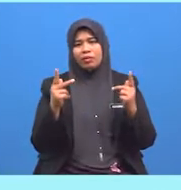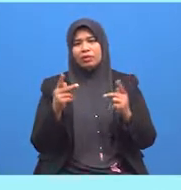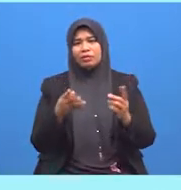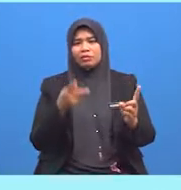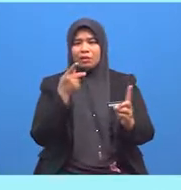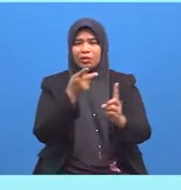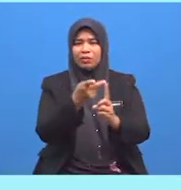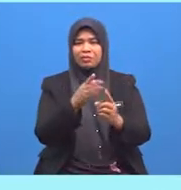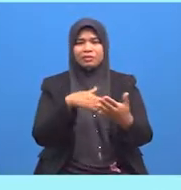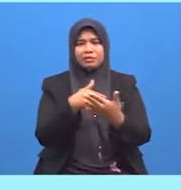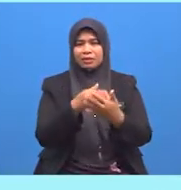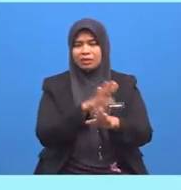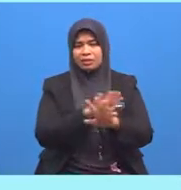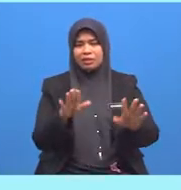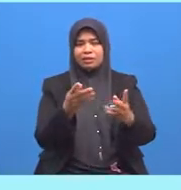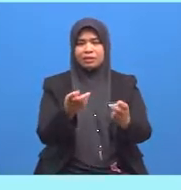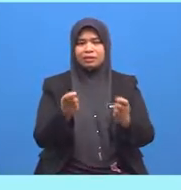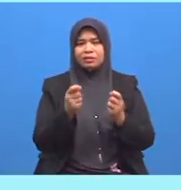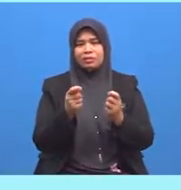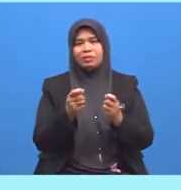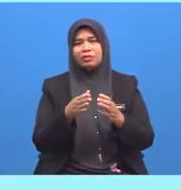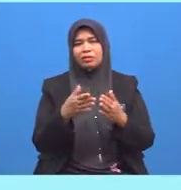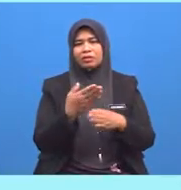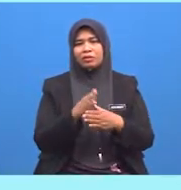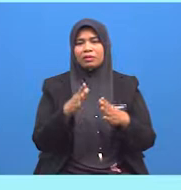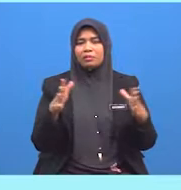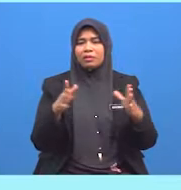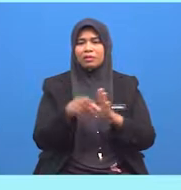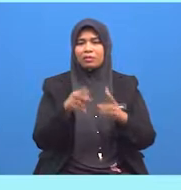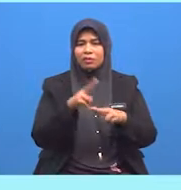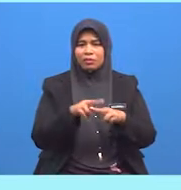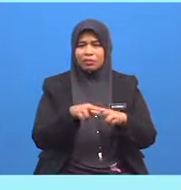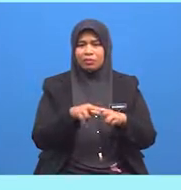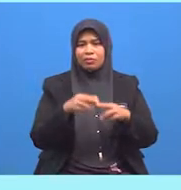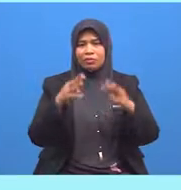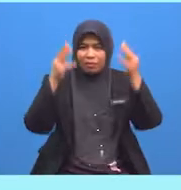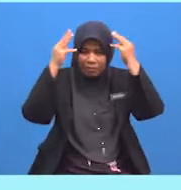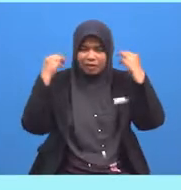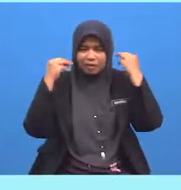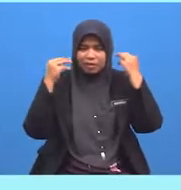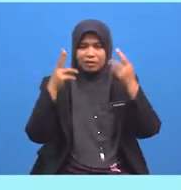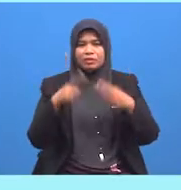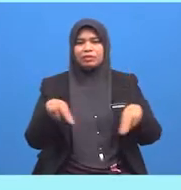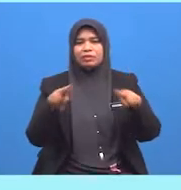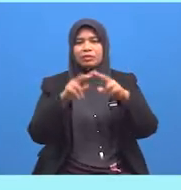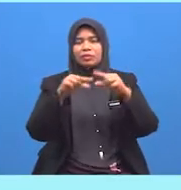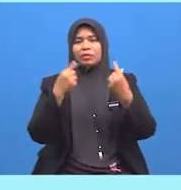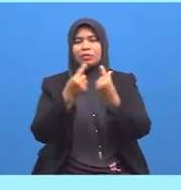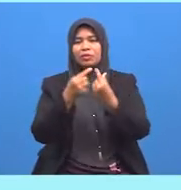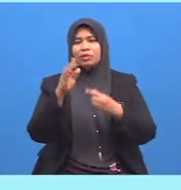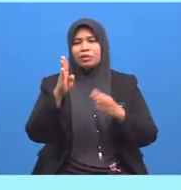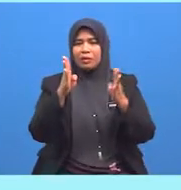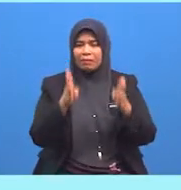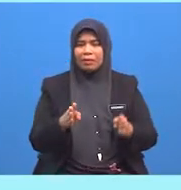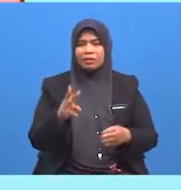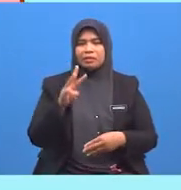tidak diterima oleh sebagian besar penduduk Mekah the utamanya golongan bangsawan dan